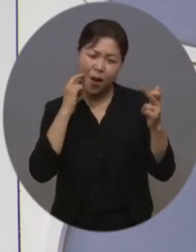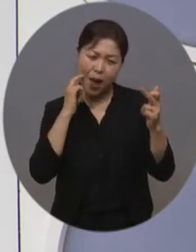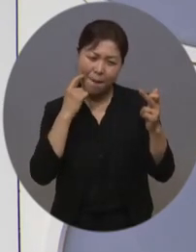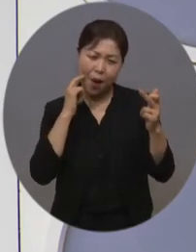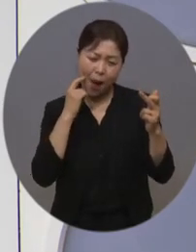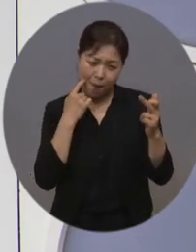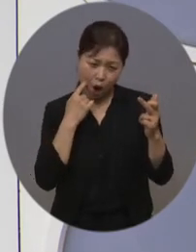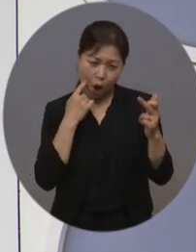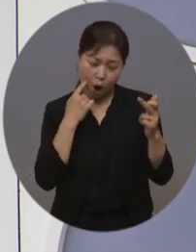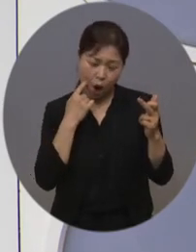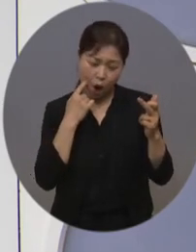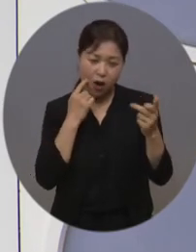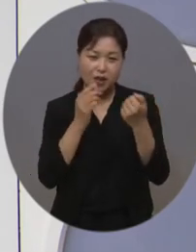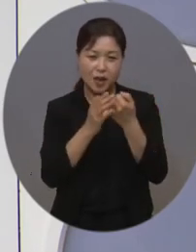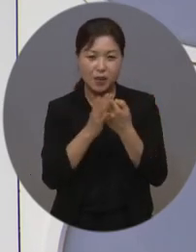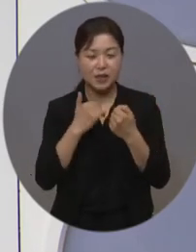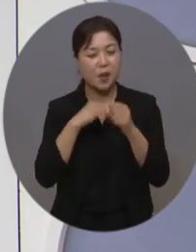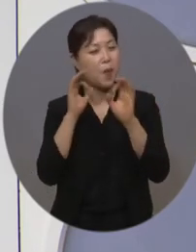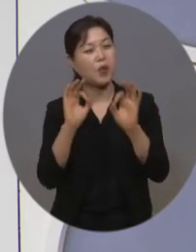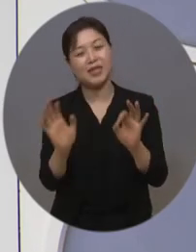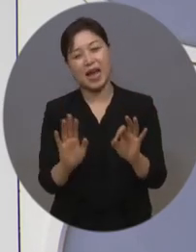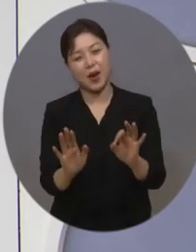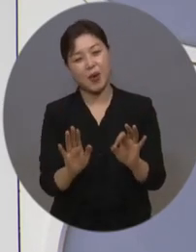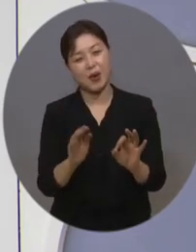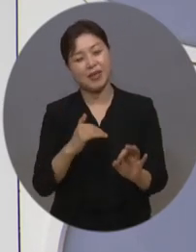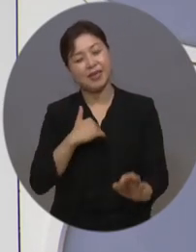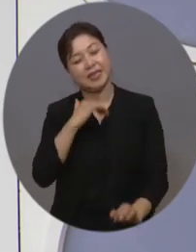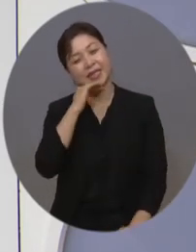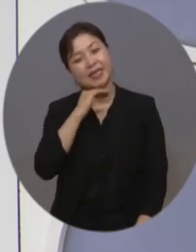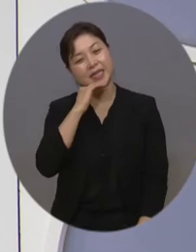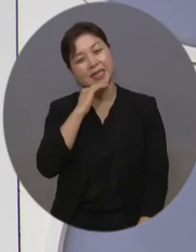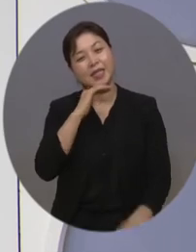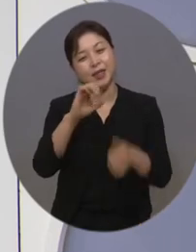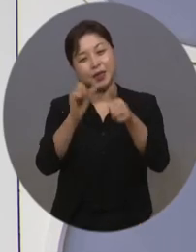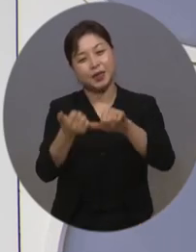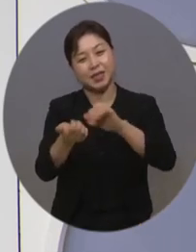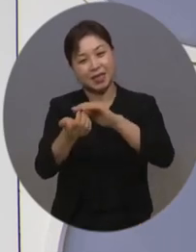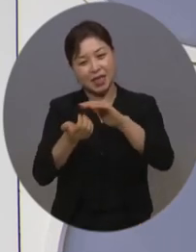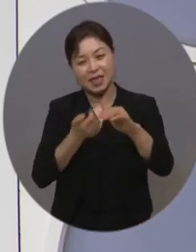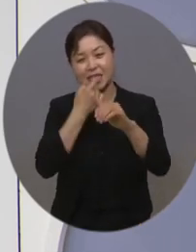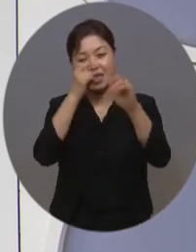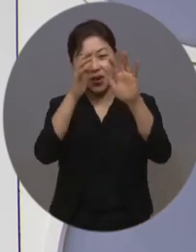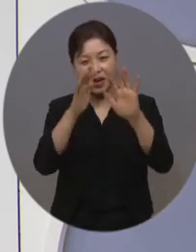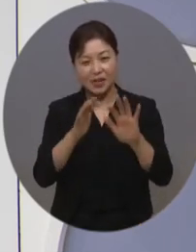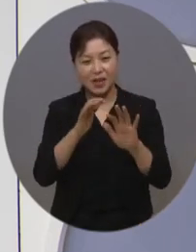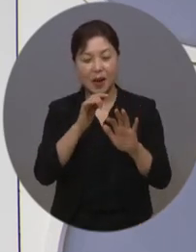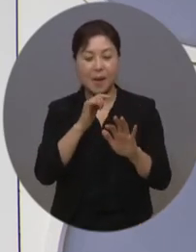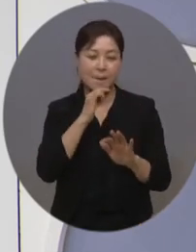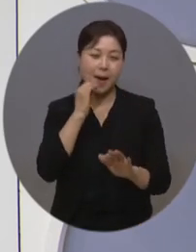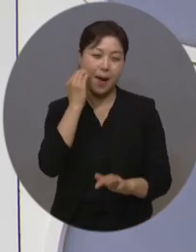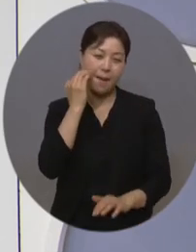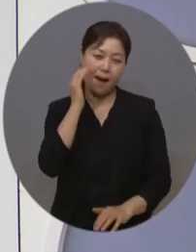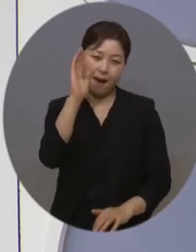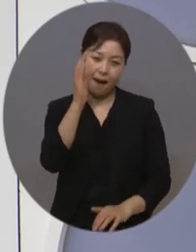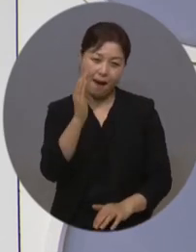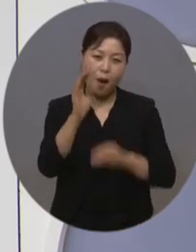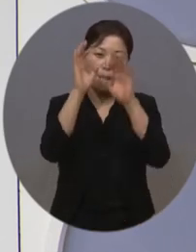보고 애껴놨습니다. 그거는 내가 이제 죽기 직전에 설악산 단풍을 보고 죽어야 됐다. 아. 그런 생각을 하고